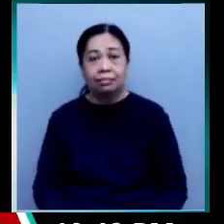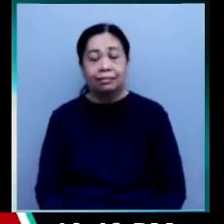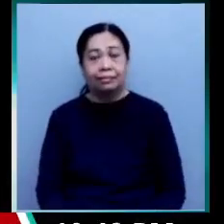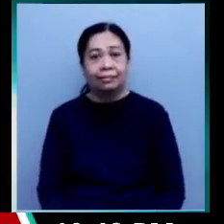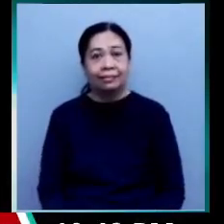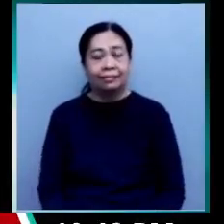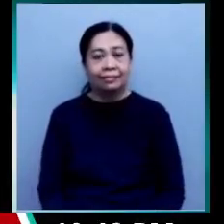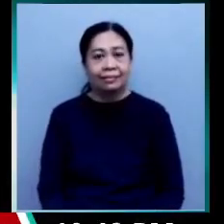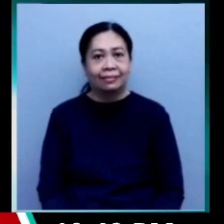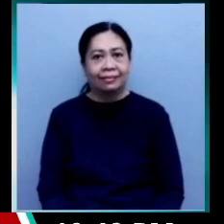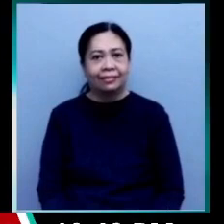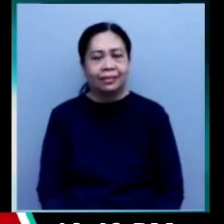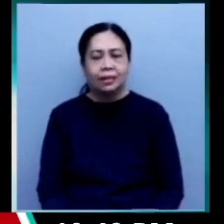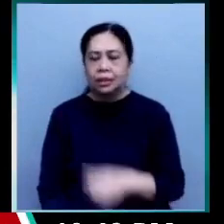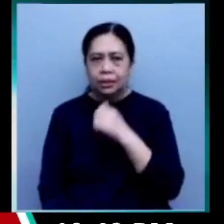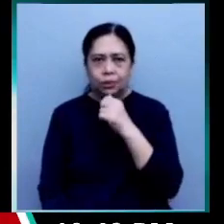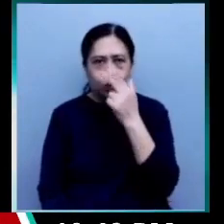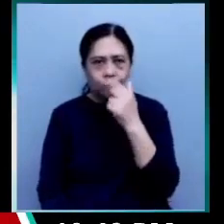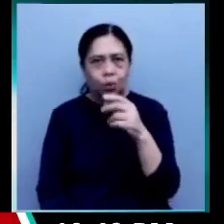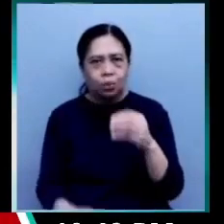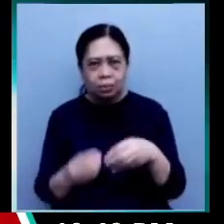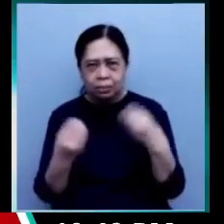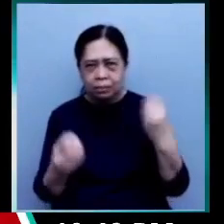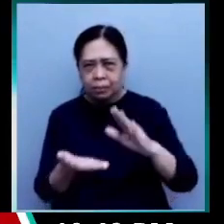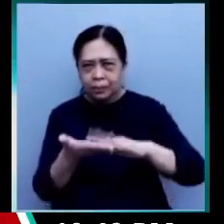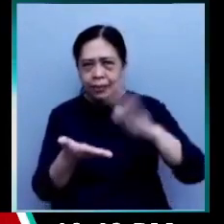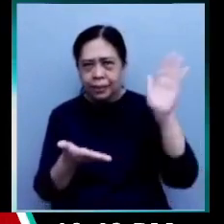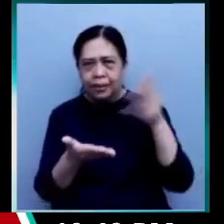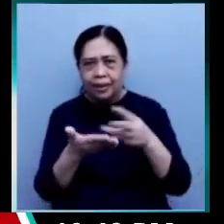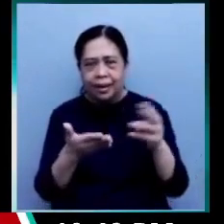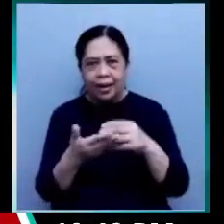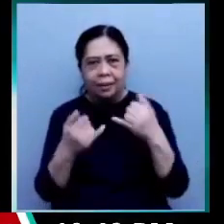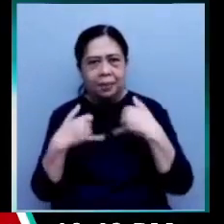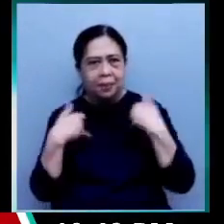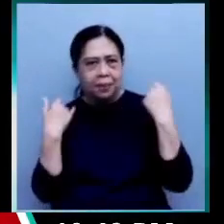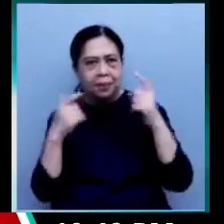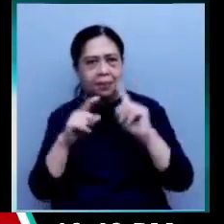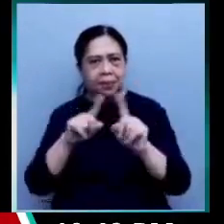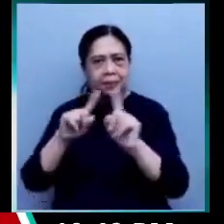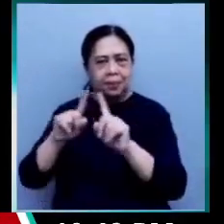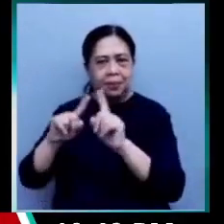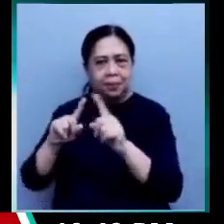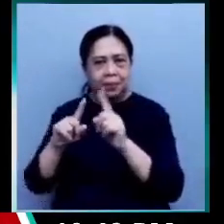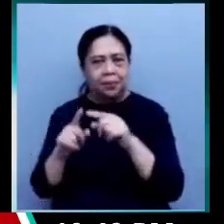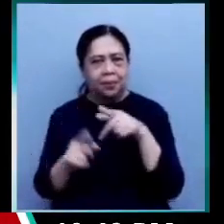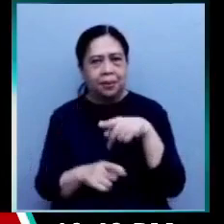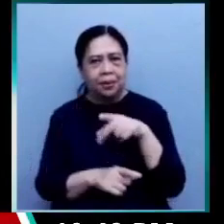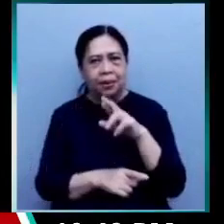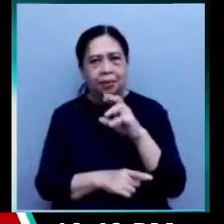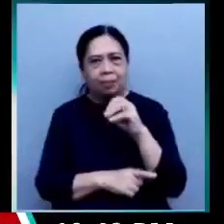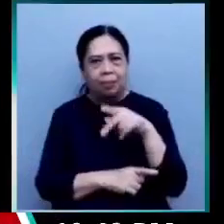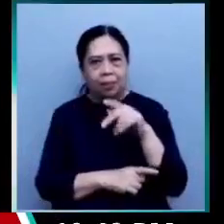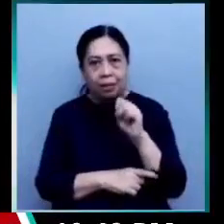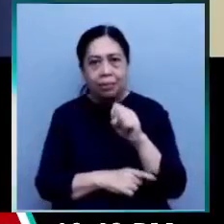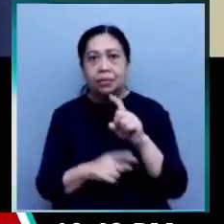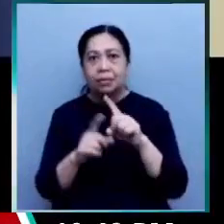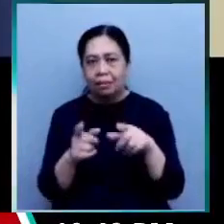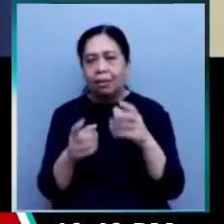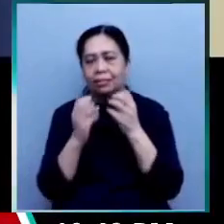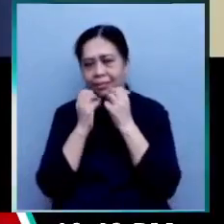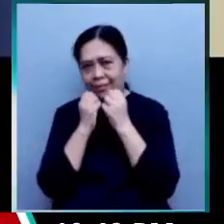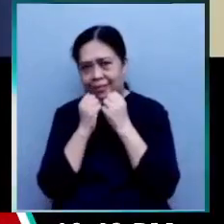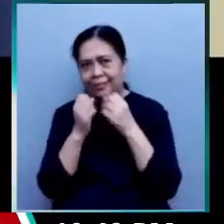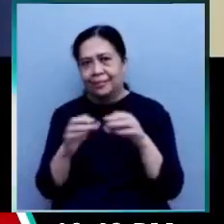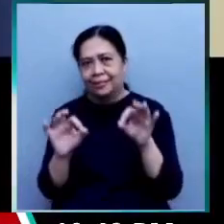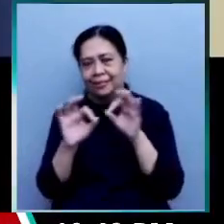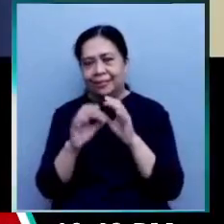Di rin biro ang gastos sa makeup, beads, crystals at iba pang props. Pero worth it naman daw. Halos